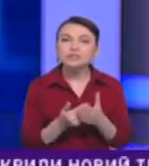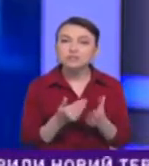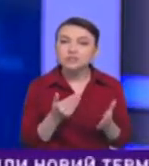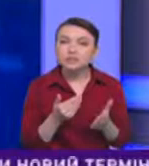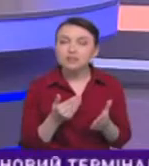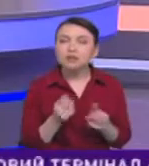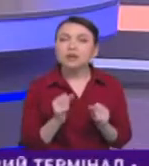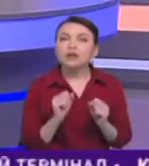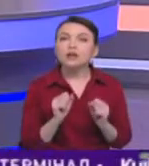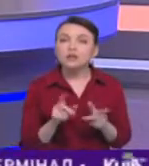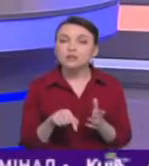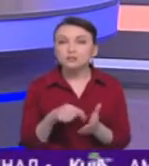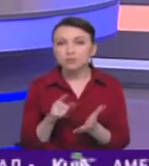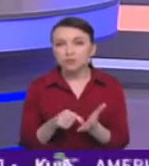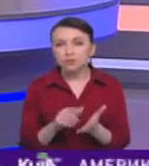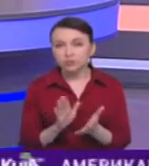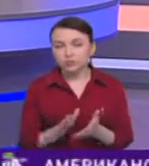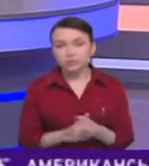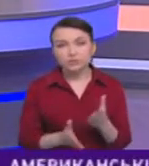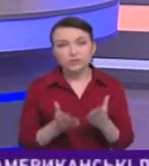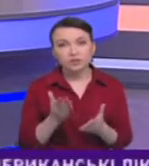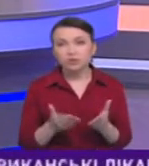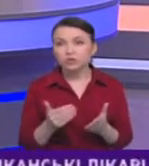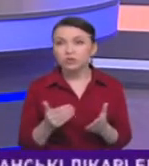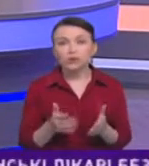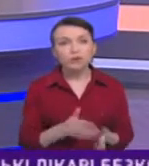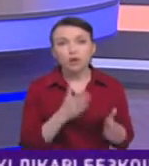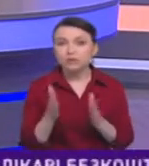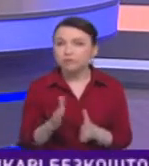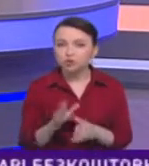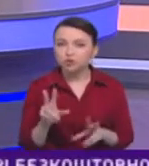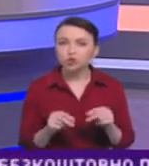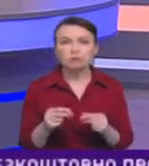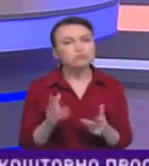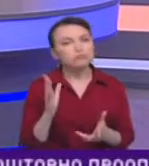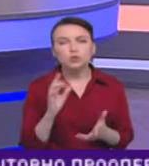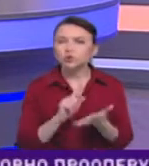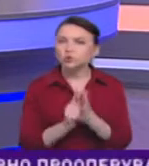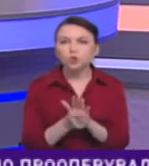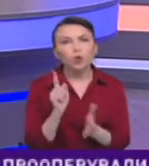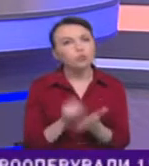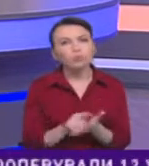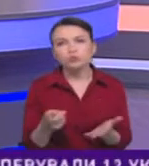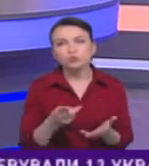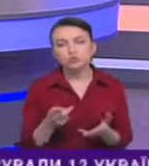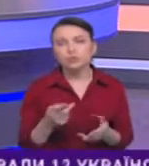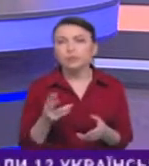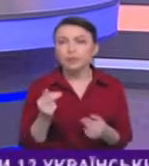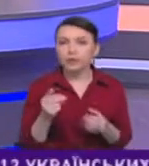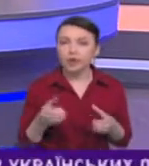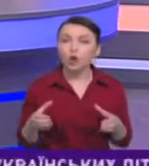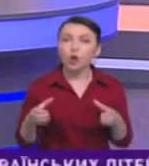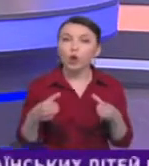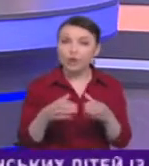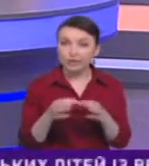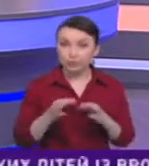буде поставлено питання, визнає. Якщо визнається невідкладним, то так а зване... хто це визнає, оця колегія? Ну, ні, колегія визнає,